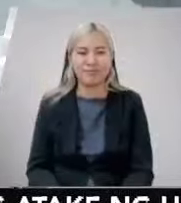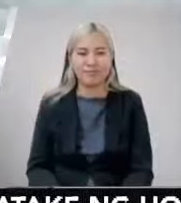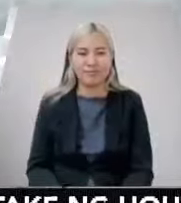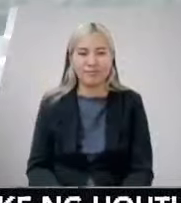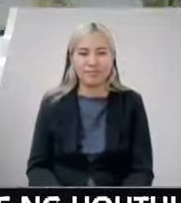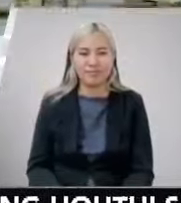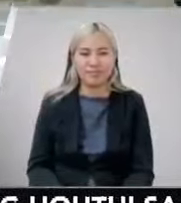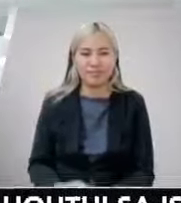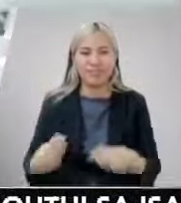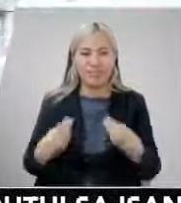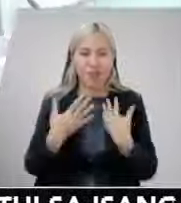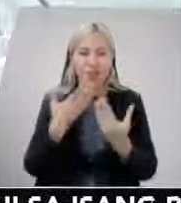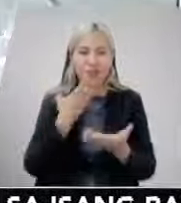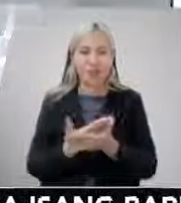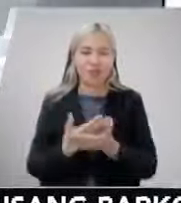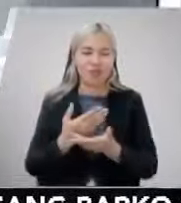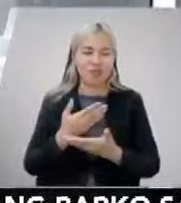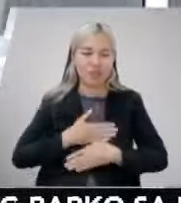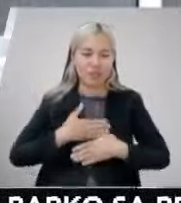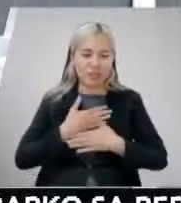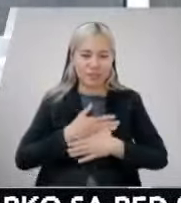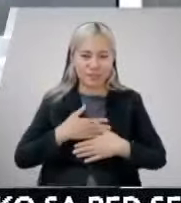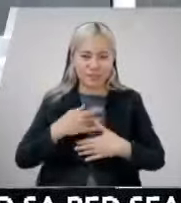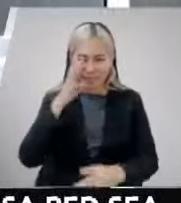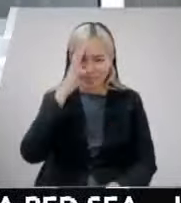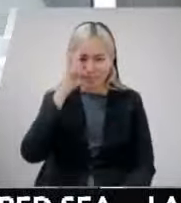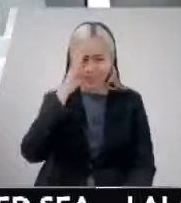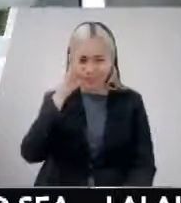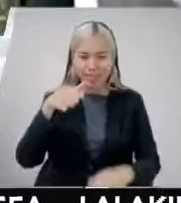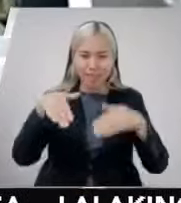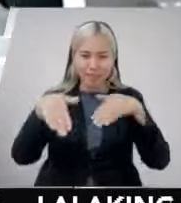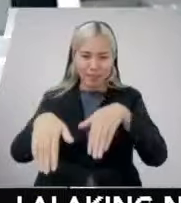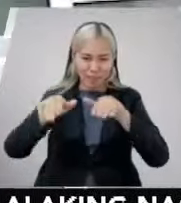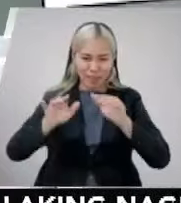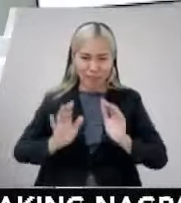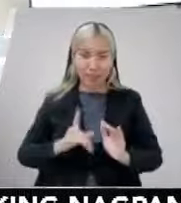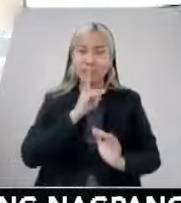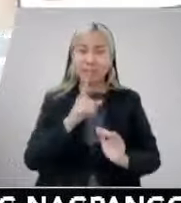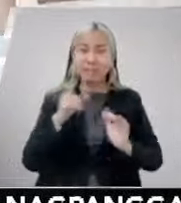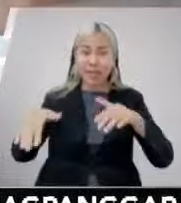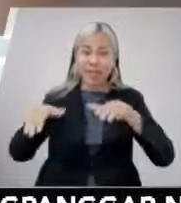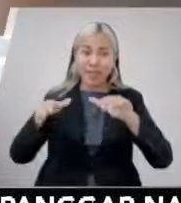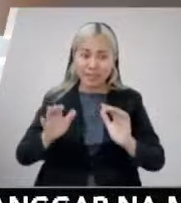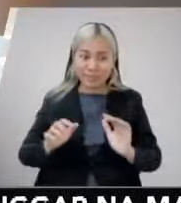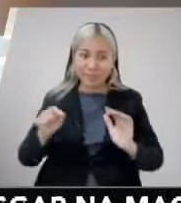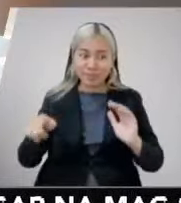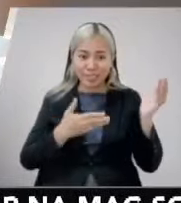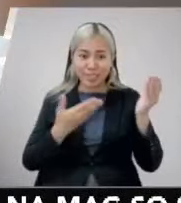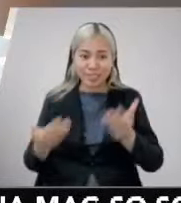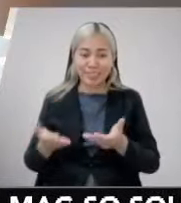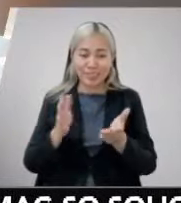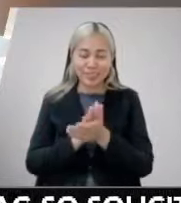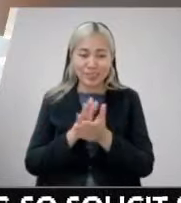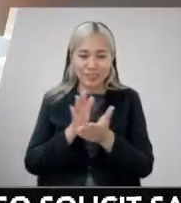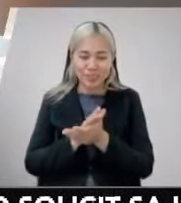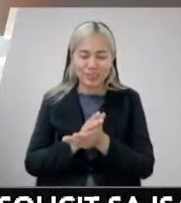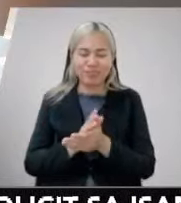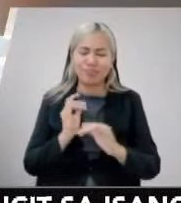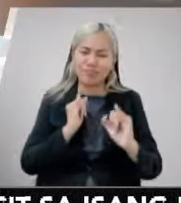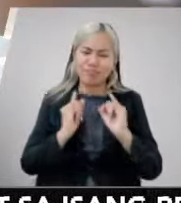sa kabaong. Nagdala siya ng tunay na kabaong sa eskwelahan. Sa panayam ng Super Radio Kalibo kay